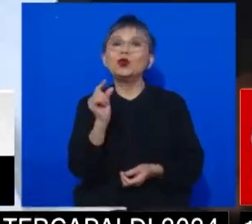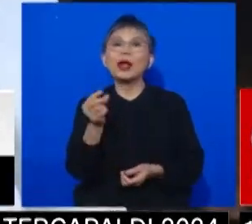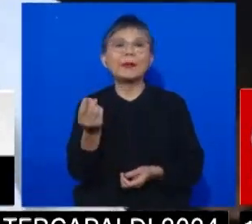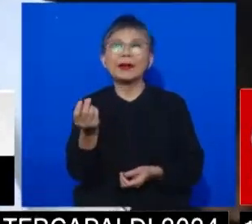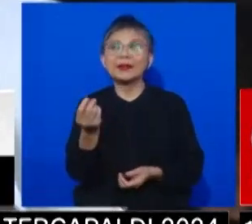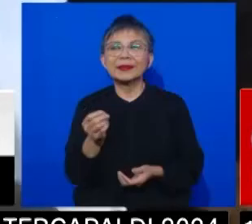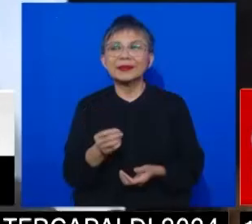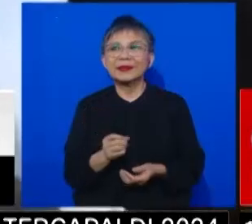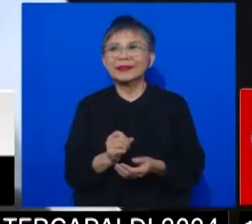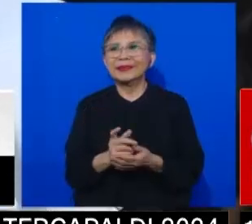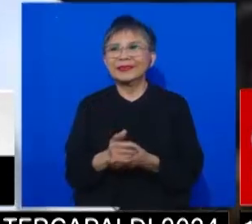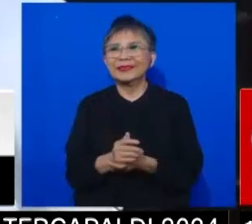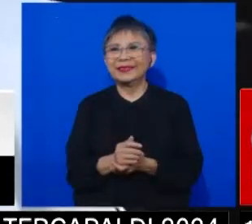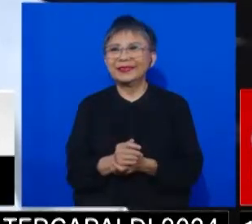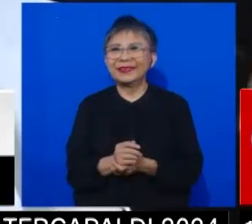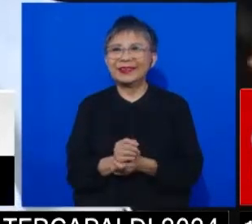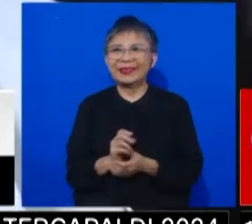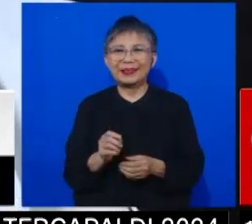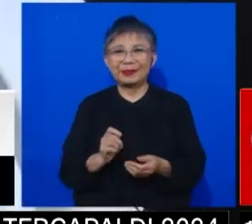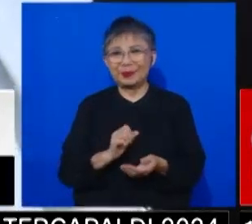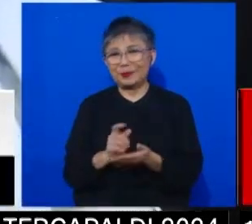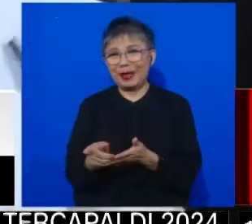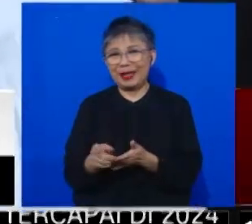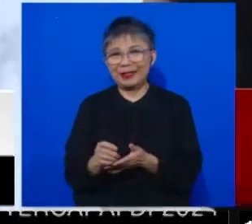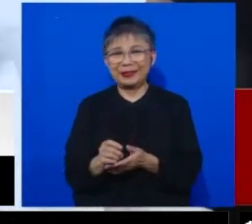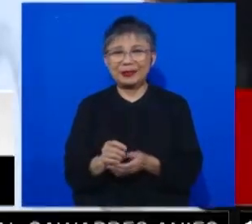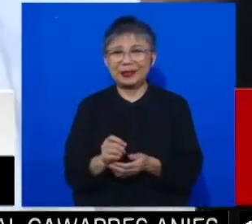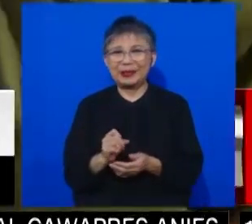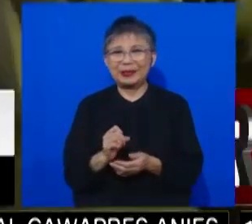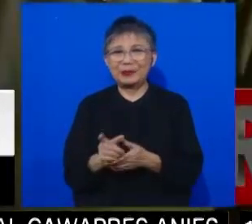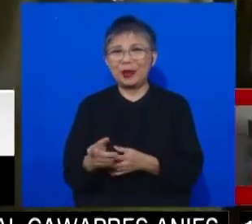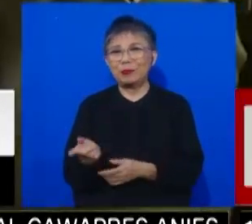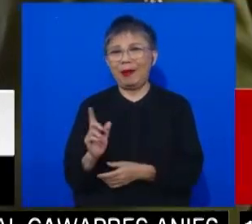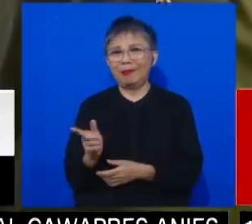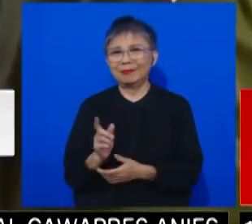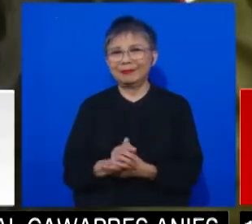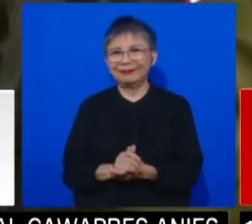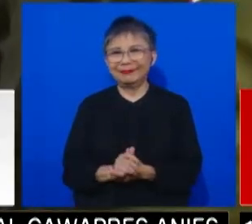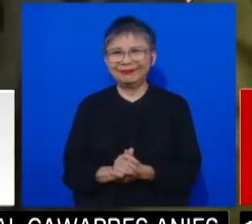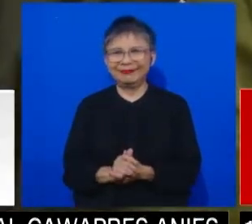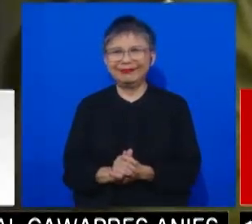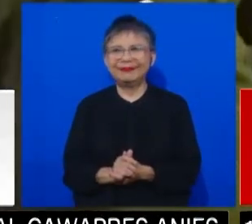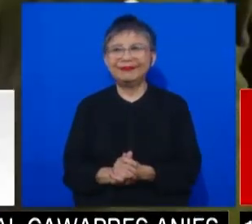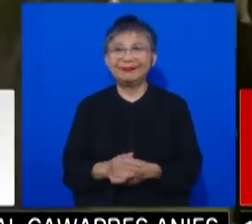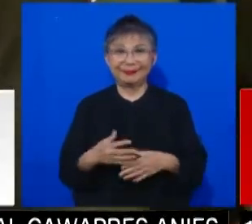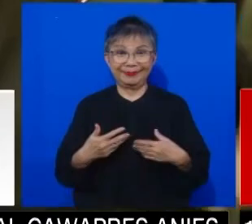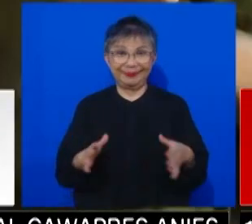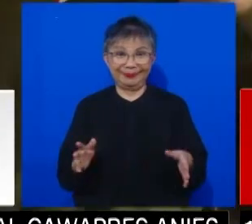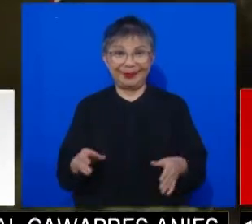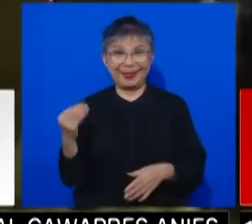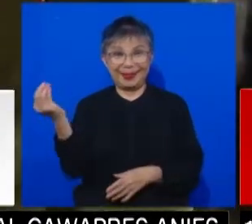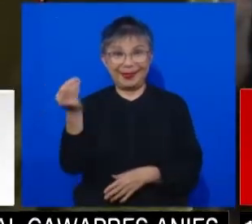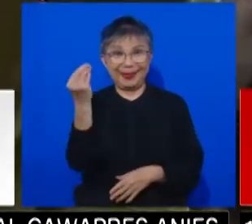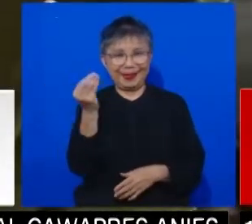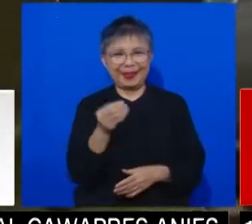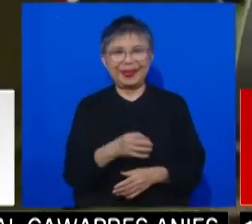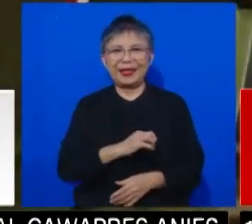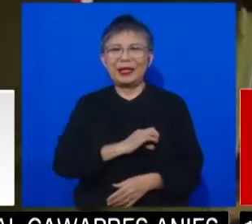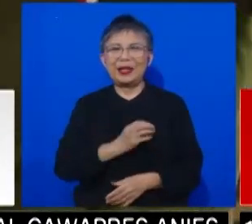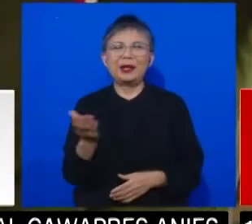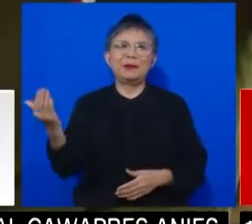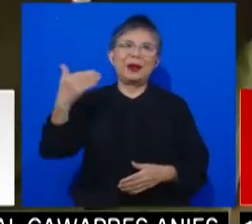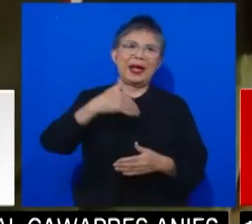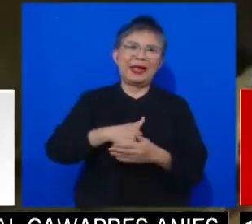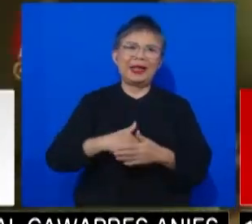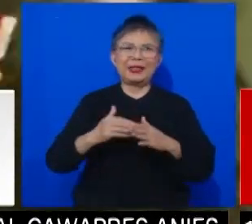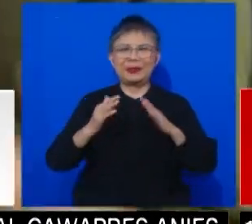Wak? Untuk bayar kontrakan. Usai berkeliling dan menyapa warga, Jokowi pun kembali ke Gedung Agung